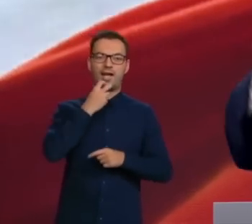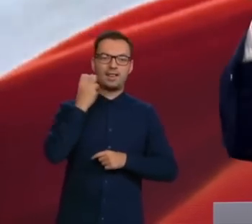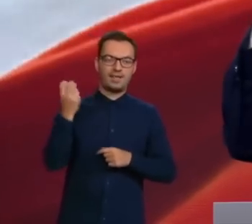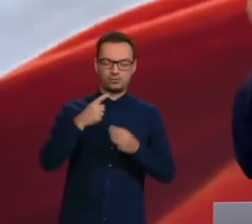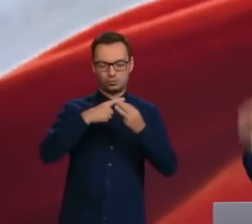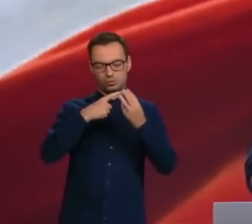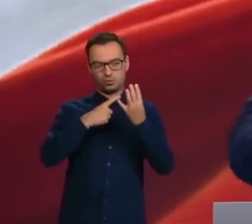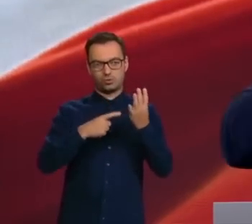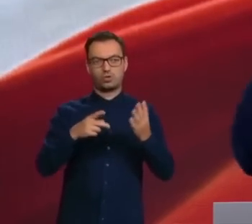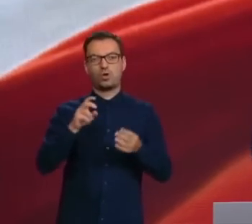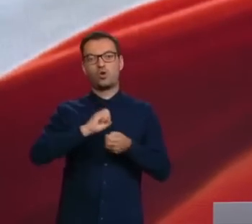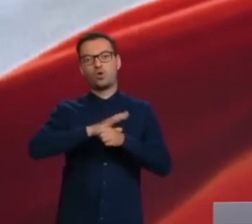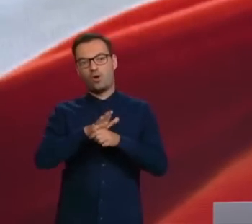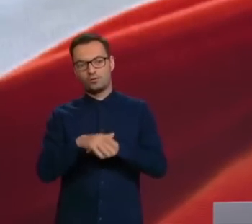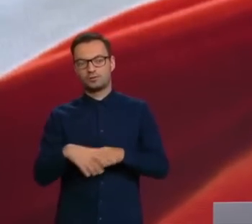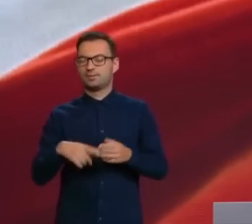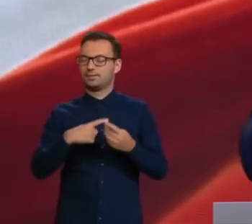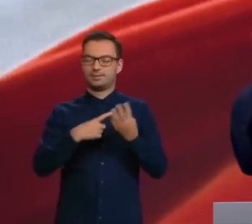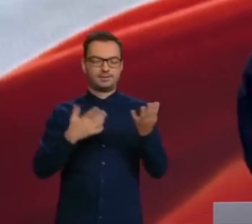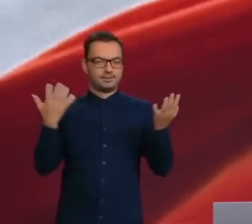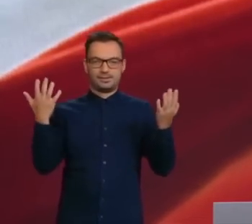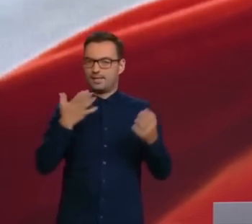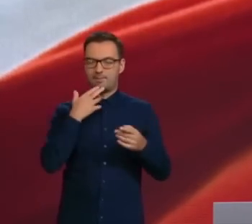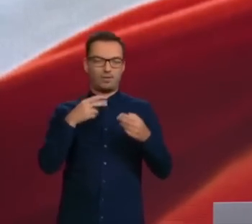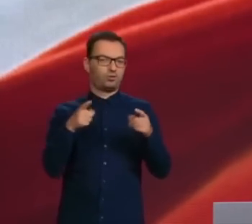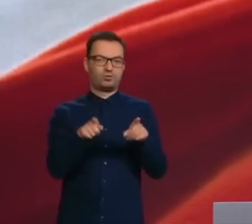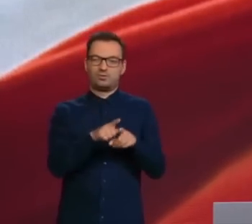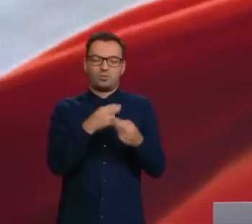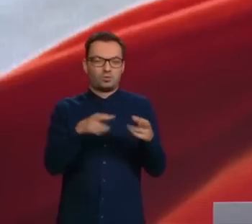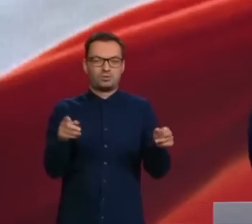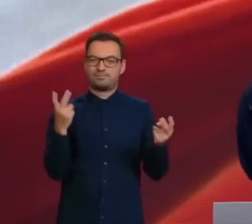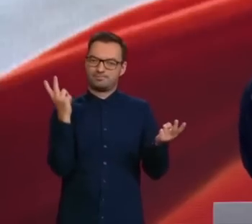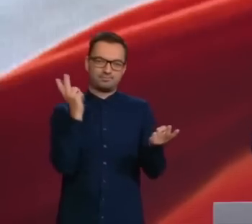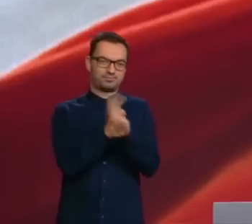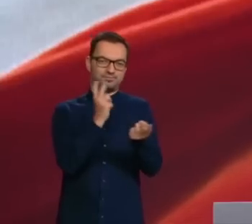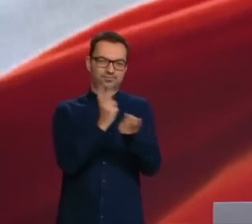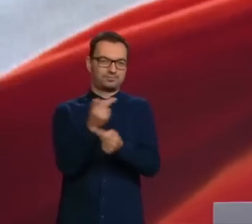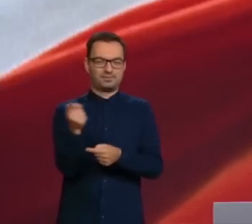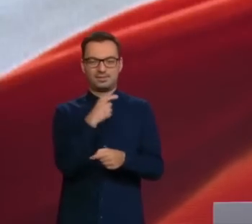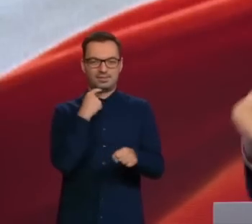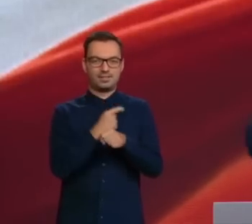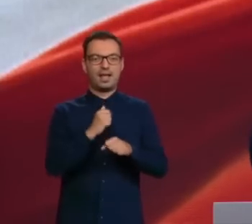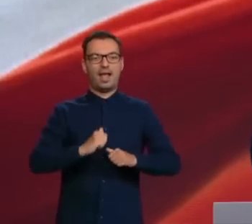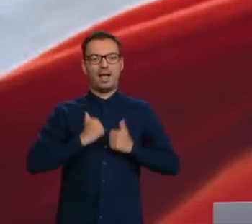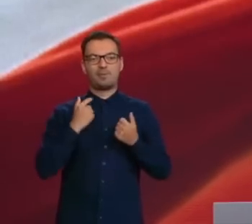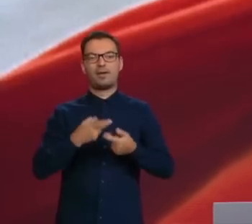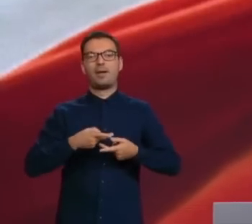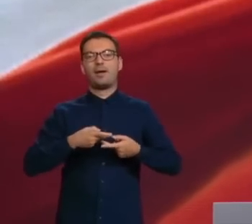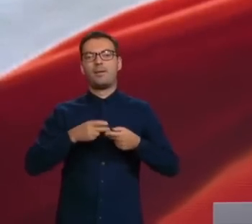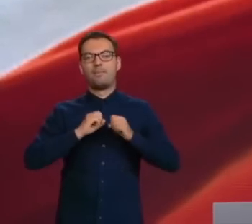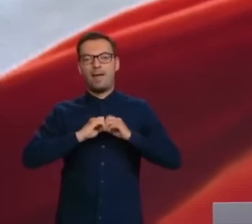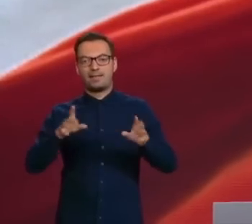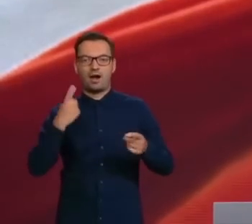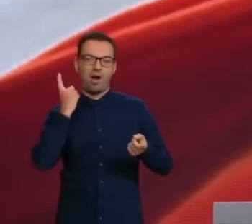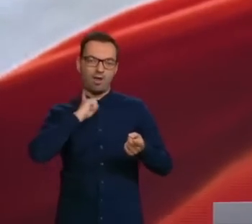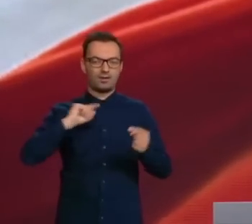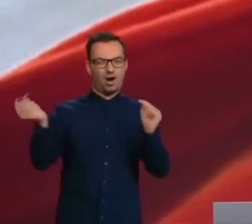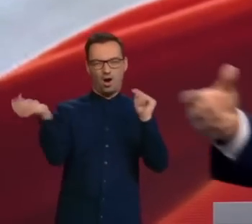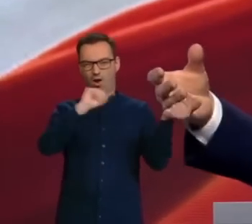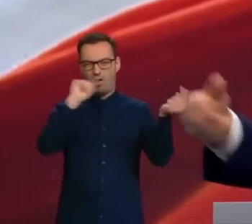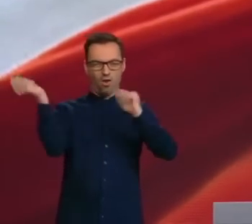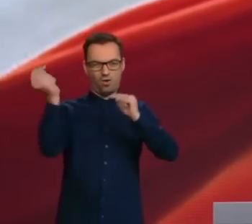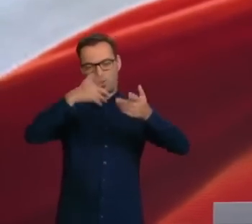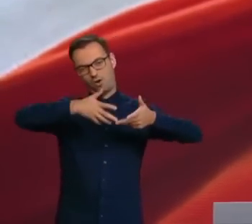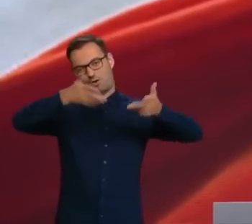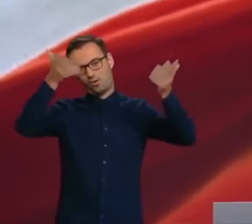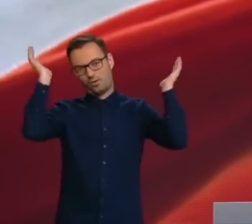energetyczna, COVID, nie różniły się ze sobą. Głosowały za tymi samymi ustawami po to, żeby w mediach chwytać się za łby i udawać wielki